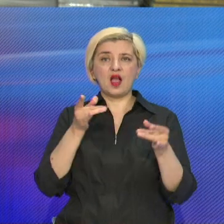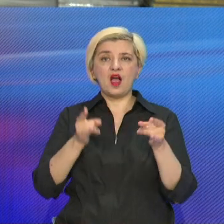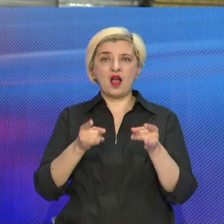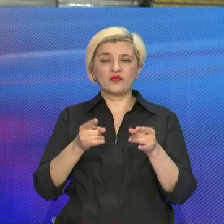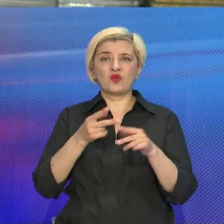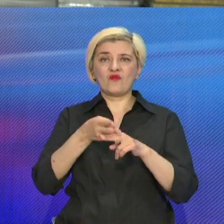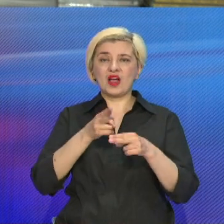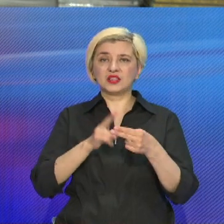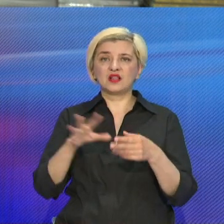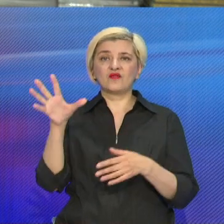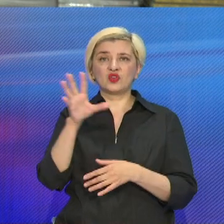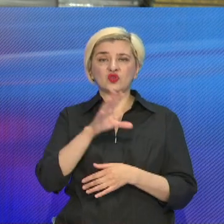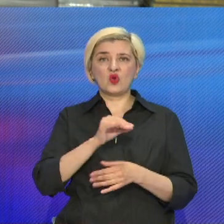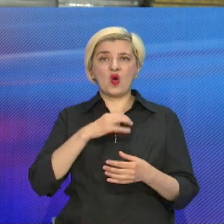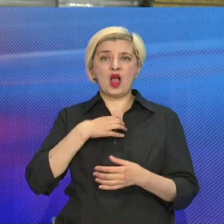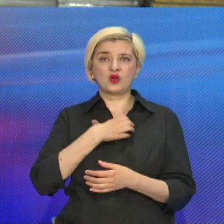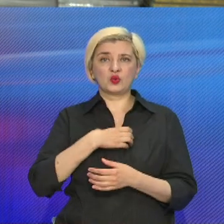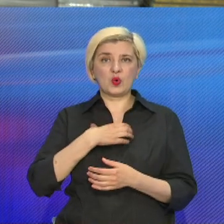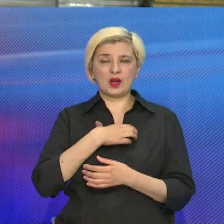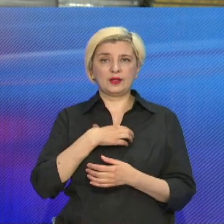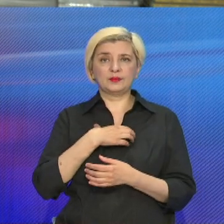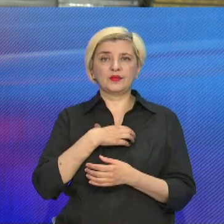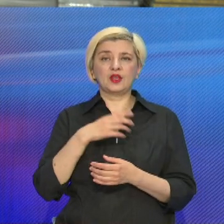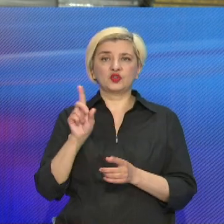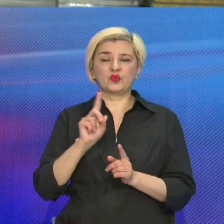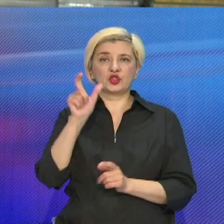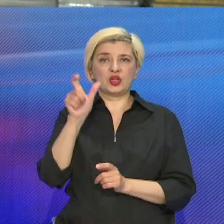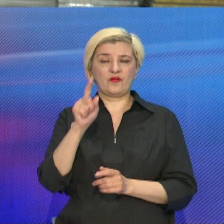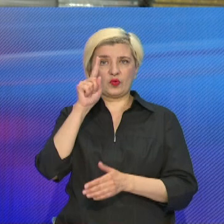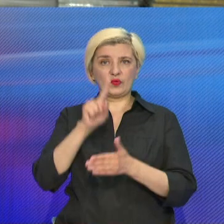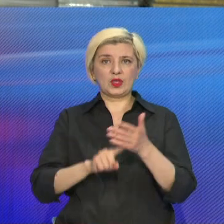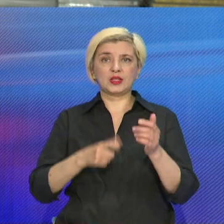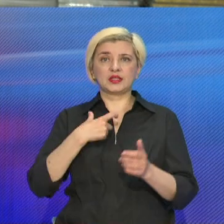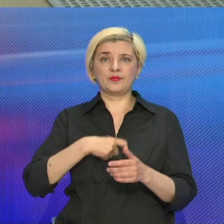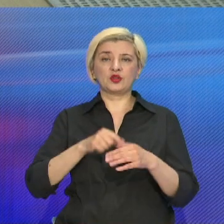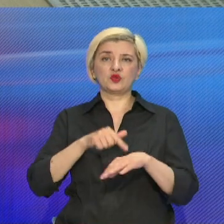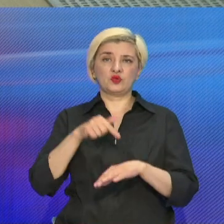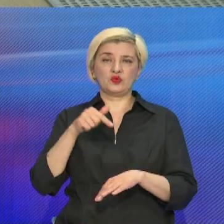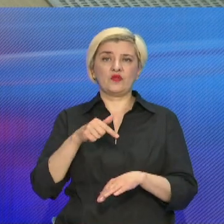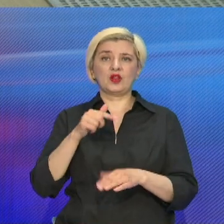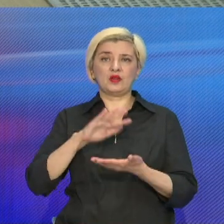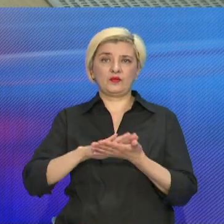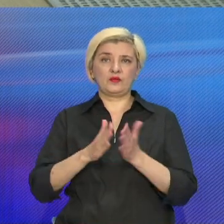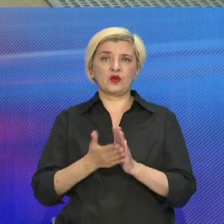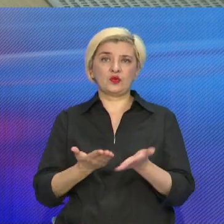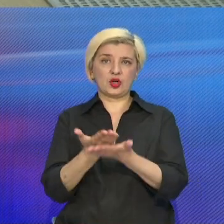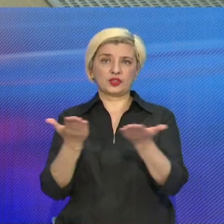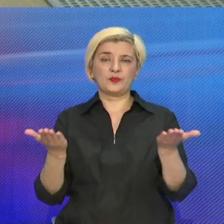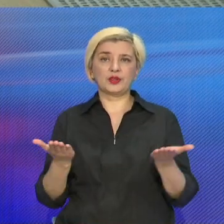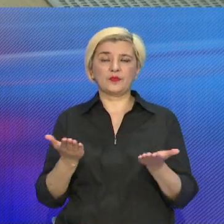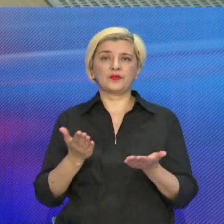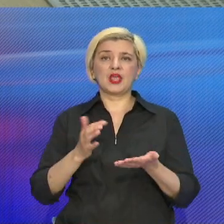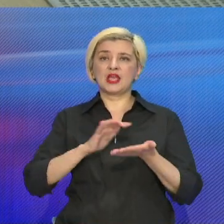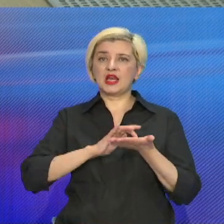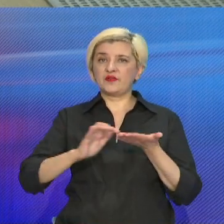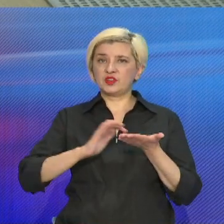это все актуально, чтобы человек уверенно себя чувствовал в окружающем мире. Рельефный шрифт першопочатково был